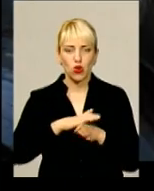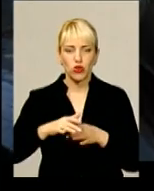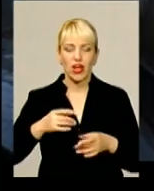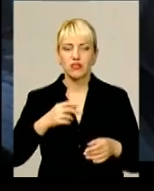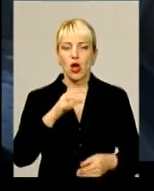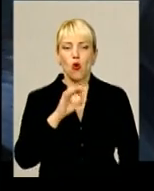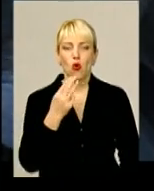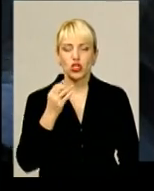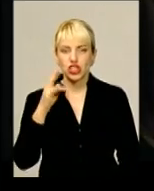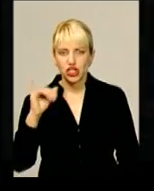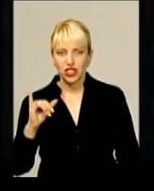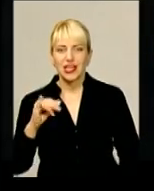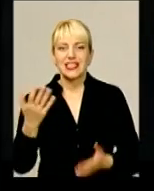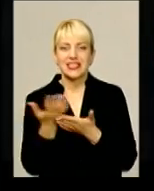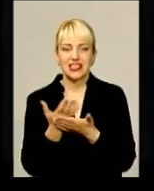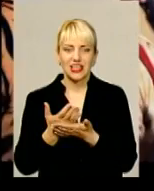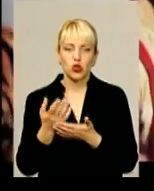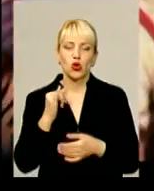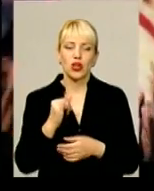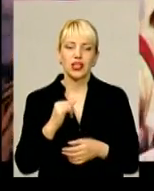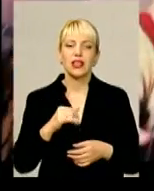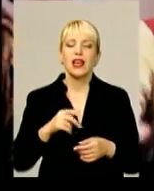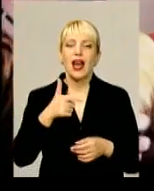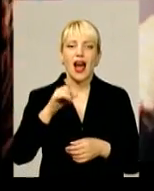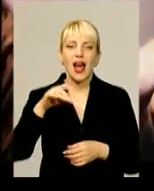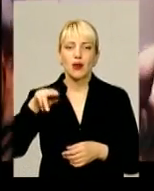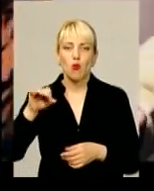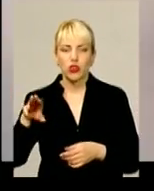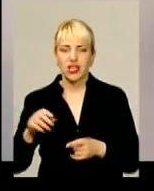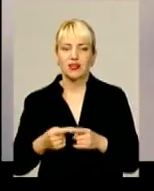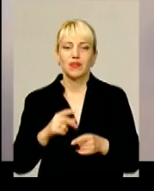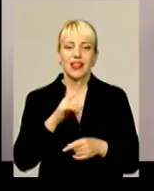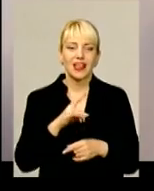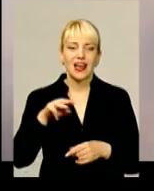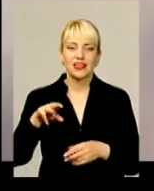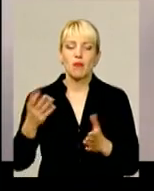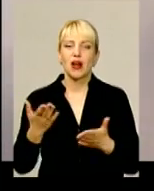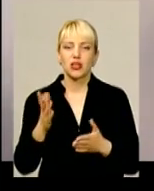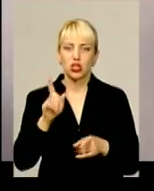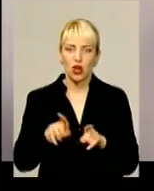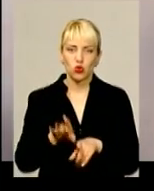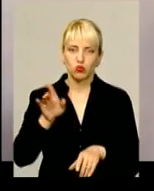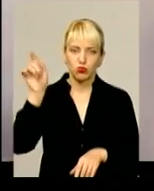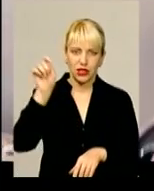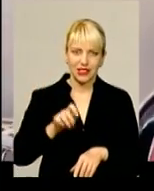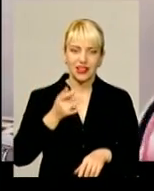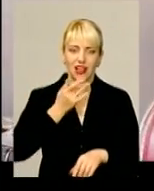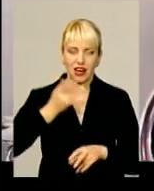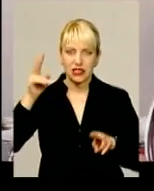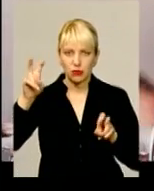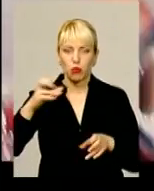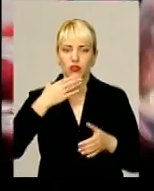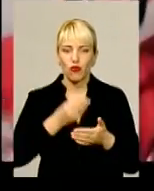ролі «Оші із Гри престолів» та «Німфадор» із фільмів про Гаррі Поттера Наталію Тену, котра теж приїде на республіку із своїм